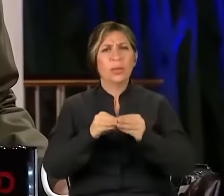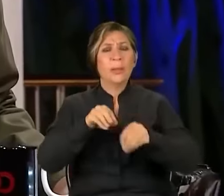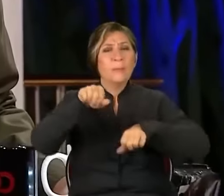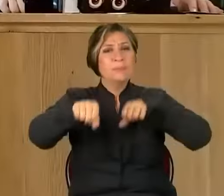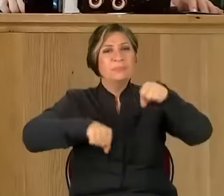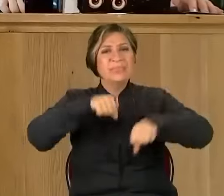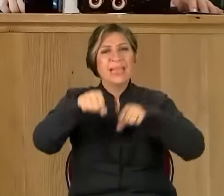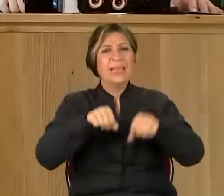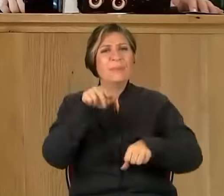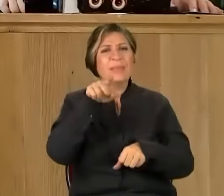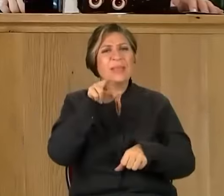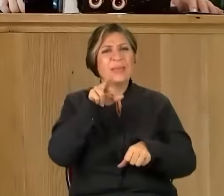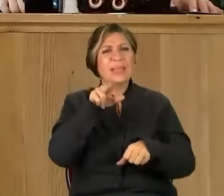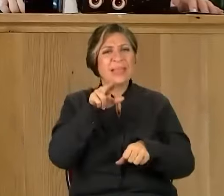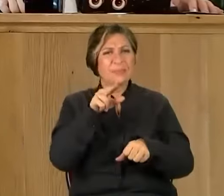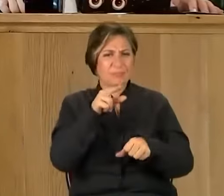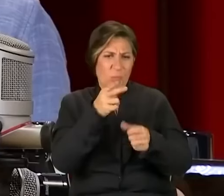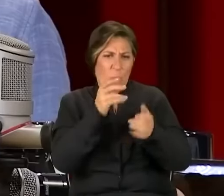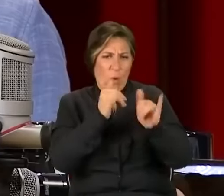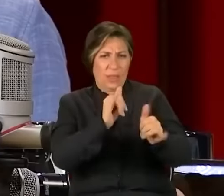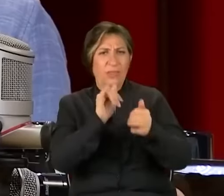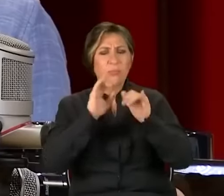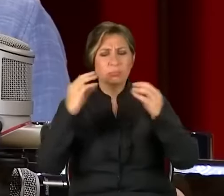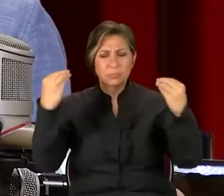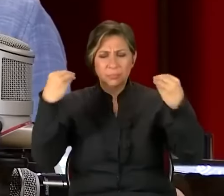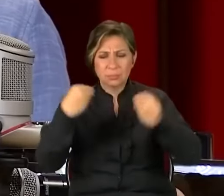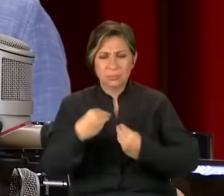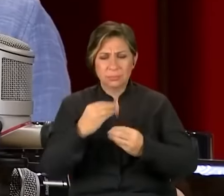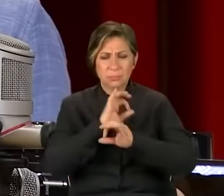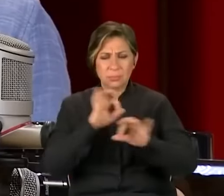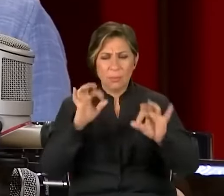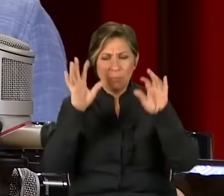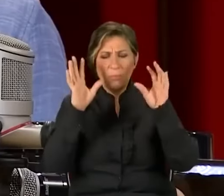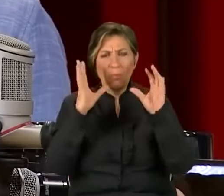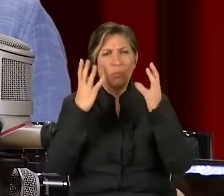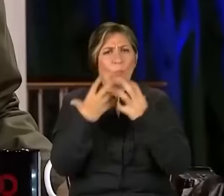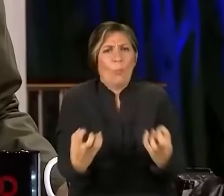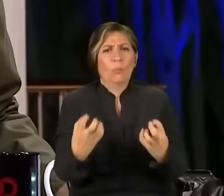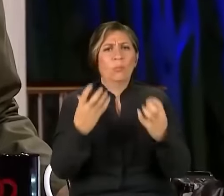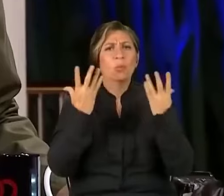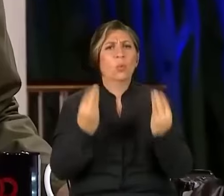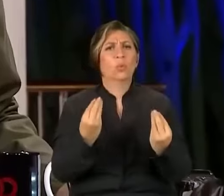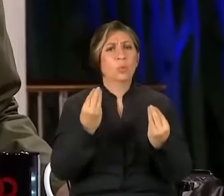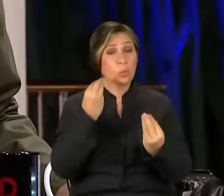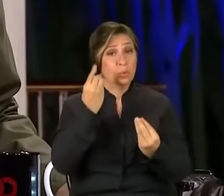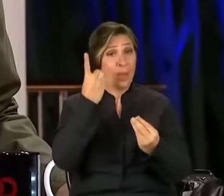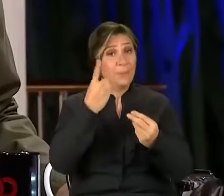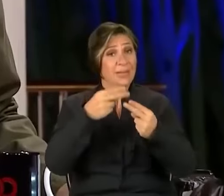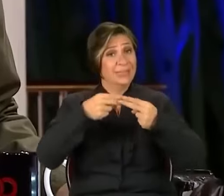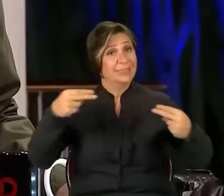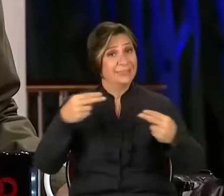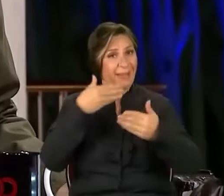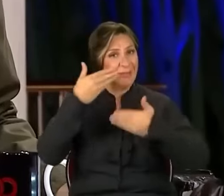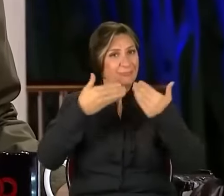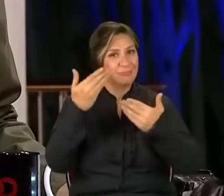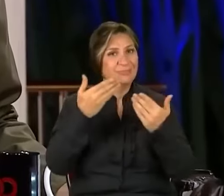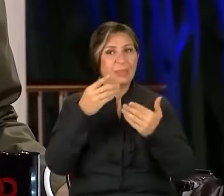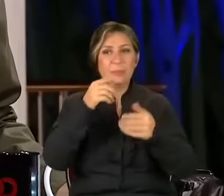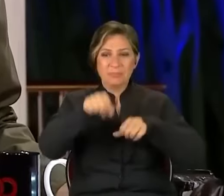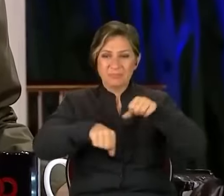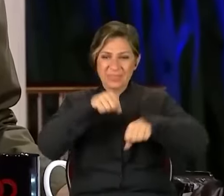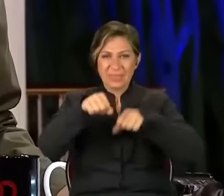bisiklete binmek gibiydi karakterde. Tık tık oturdu. Güzel aslında bu. Evet, çok güzel enteresan. Güzel bir mecaz yapılmış. Hakikaten hani